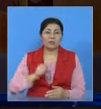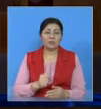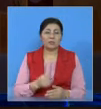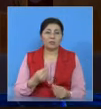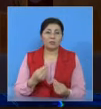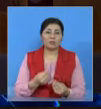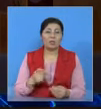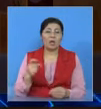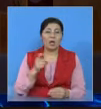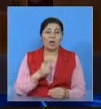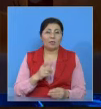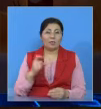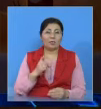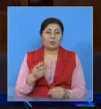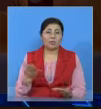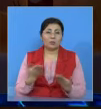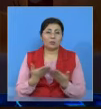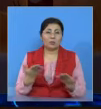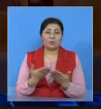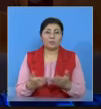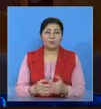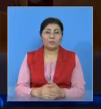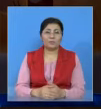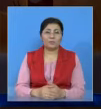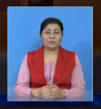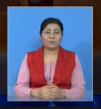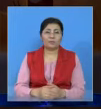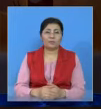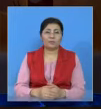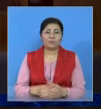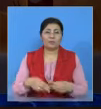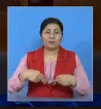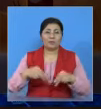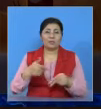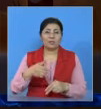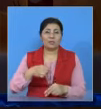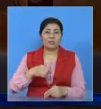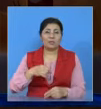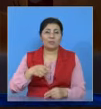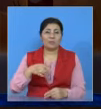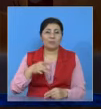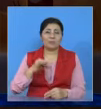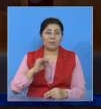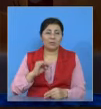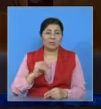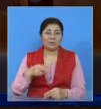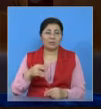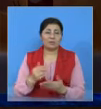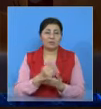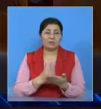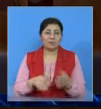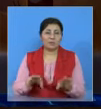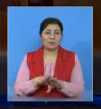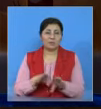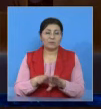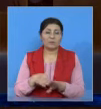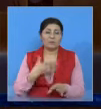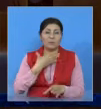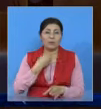отдельные хозяйства, которые, скажем, сеют гибридными семенами. Там урожайность, соответственно, вот, к примеру, в Мартузском районе,